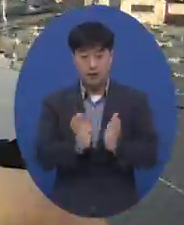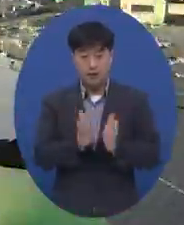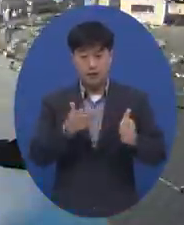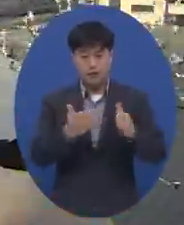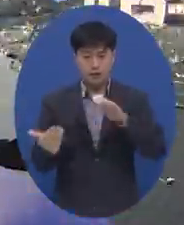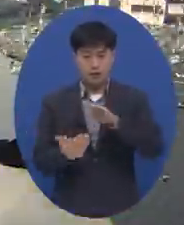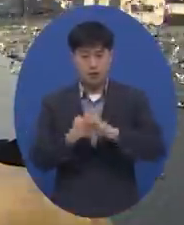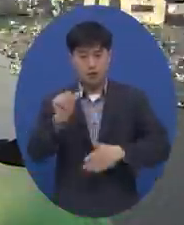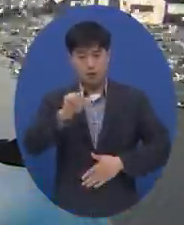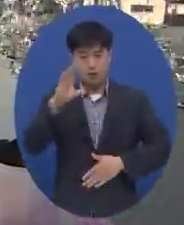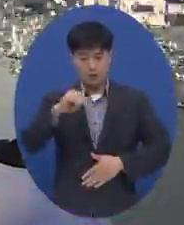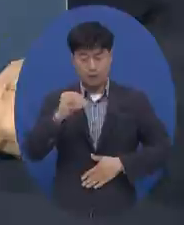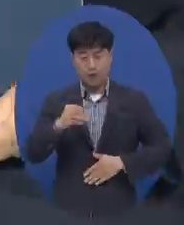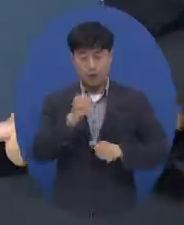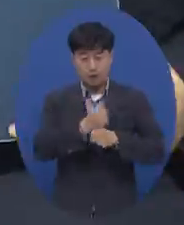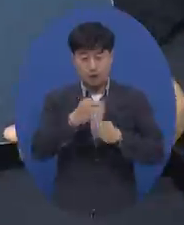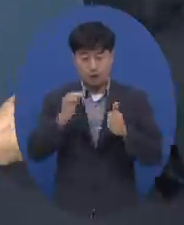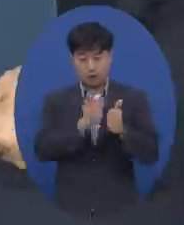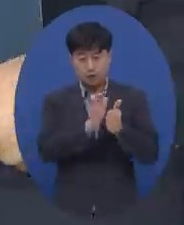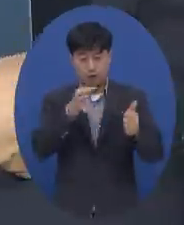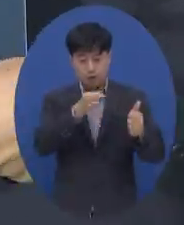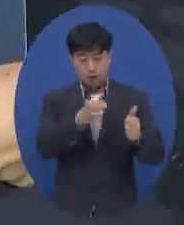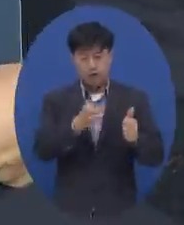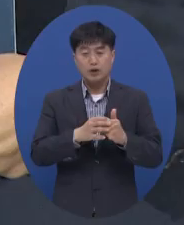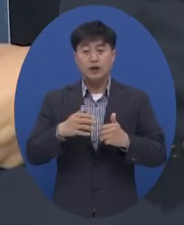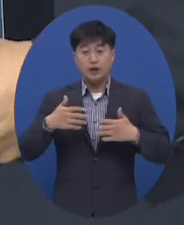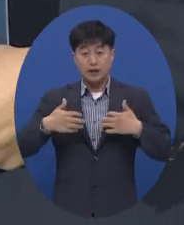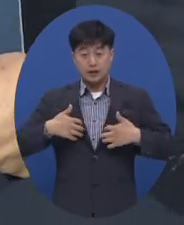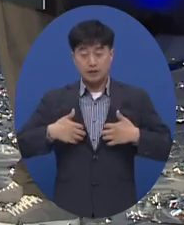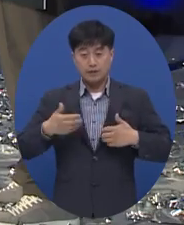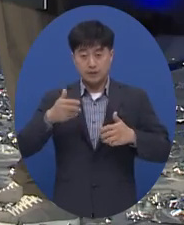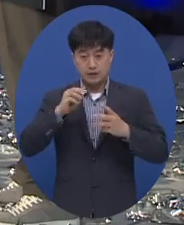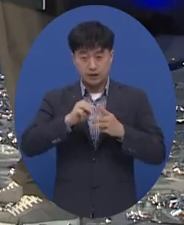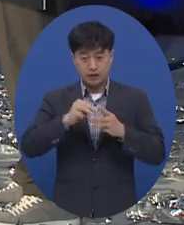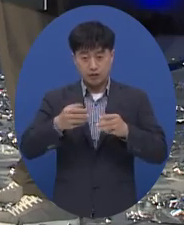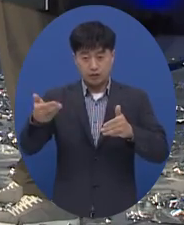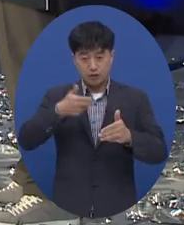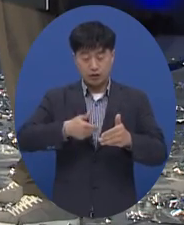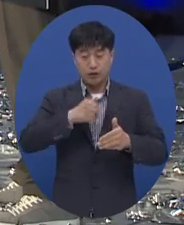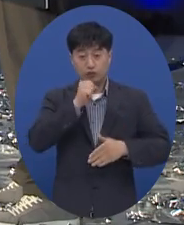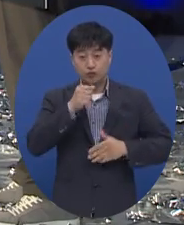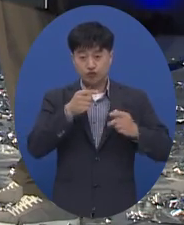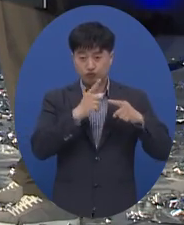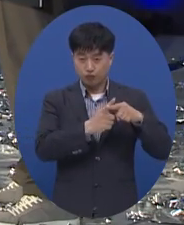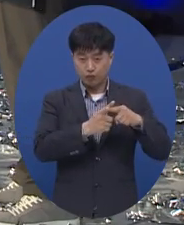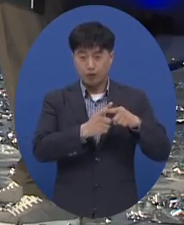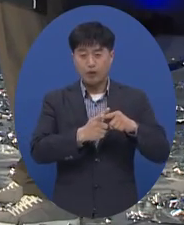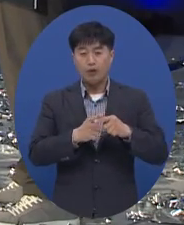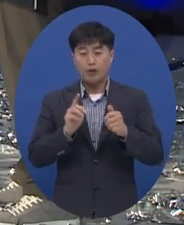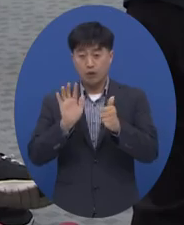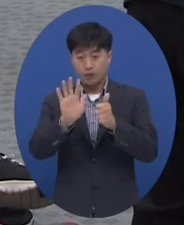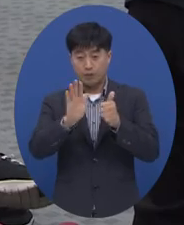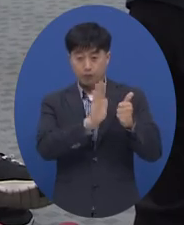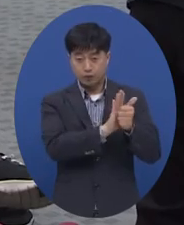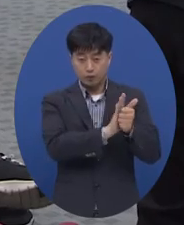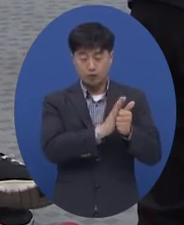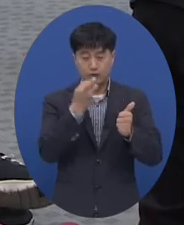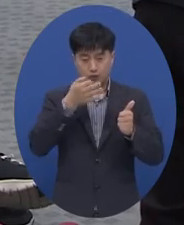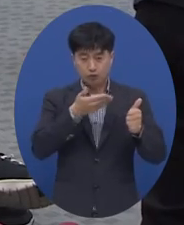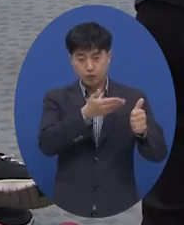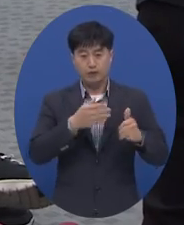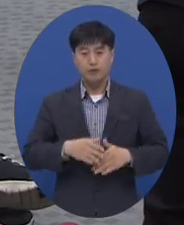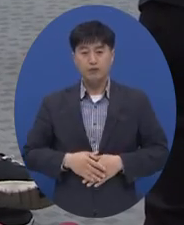팀에게는 최대 5천만 원의 개발 지원금과 경기 글로벌 게임 센터 입주 신청 가점, 후속 지원 프로그램 등의 혜택이